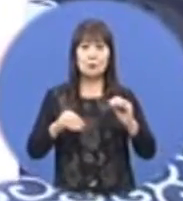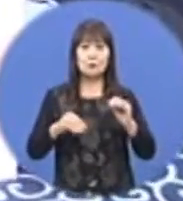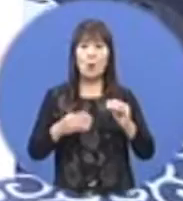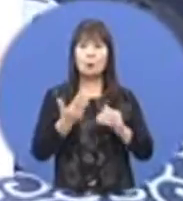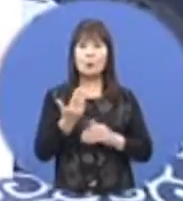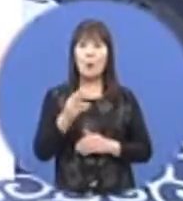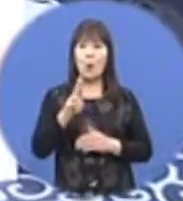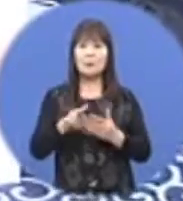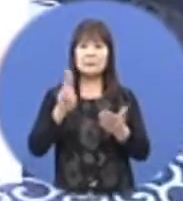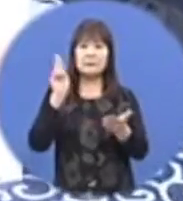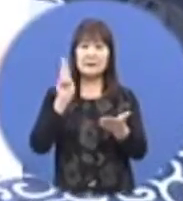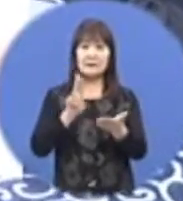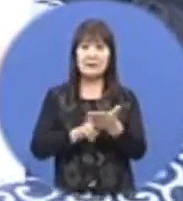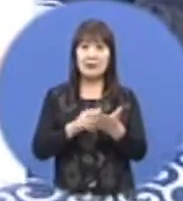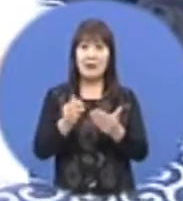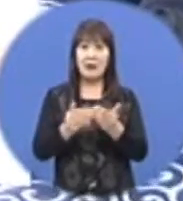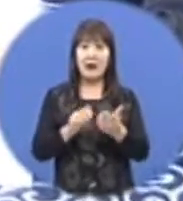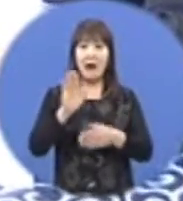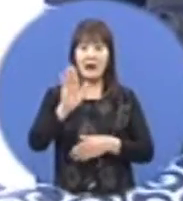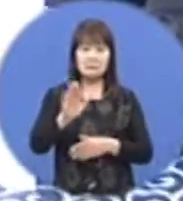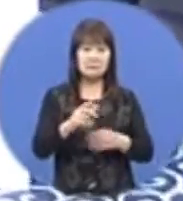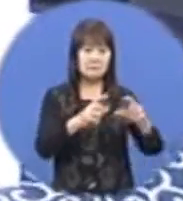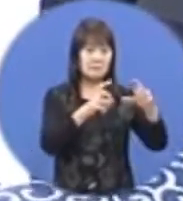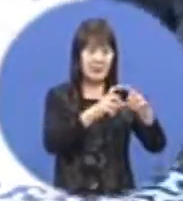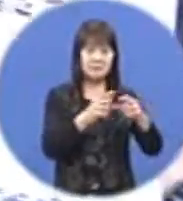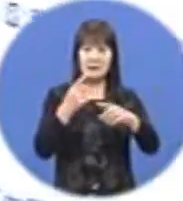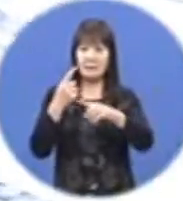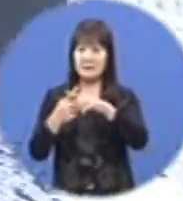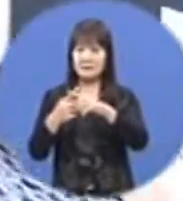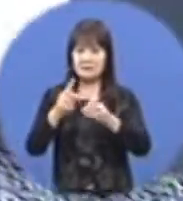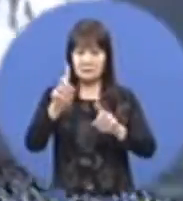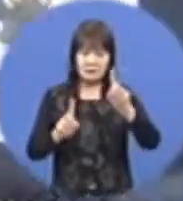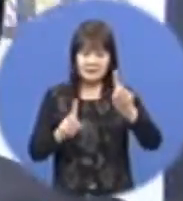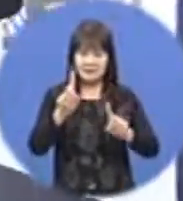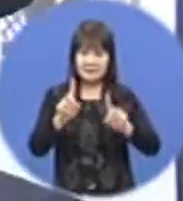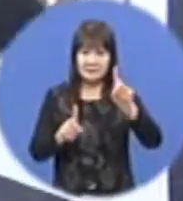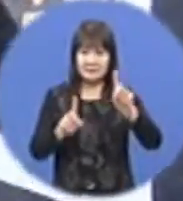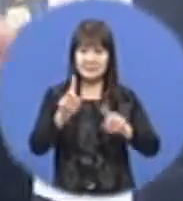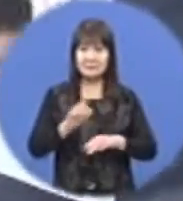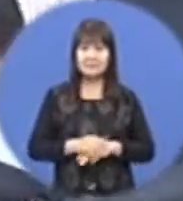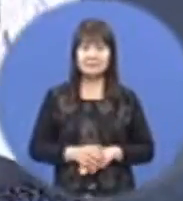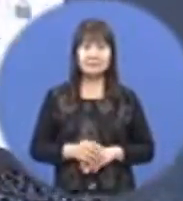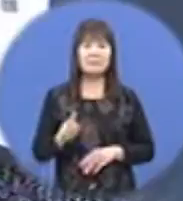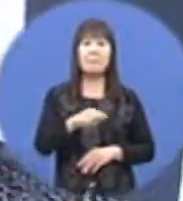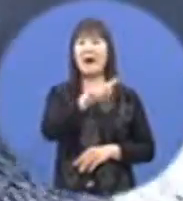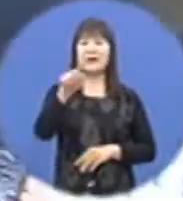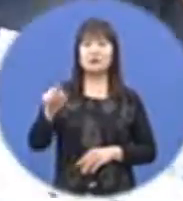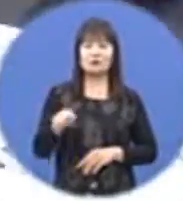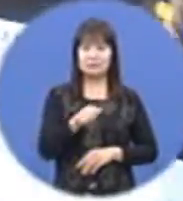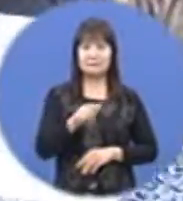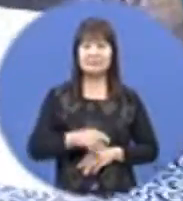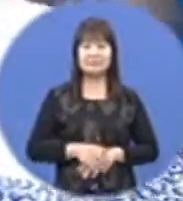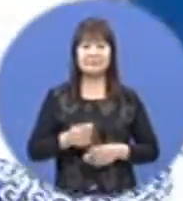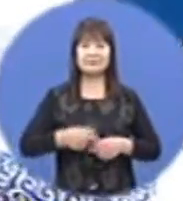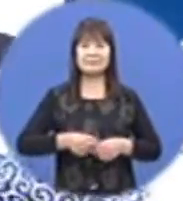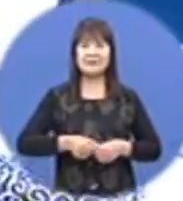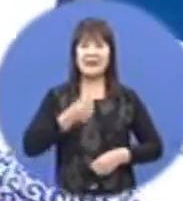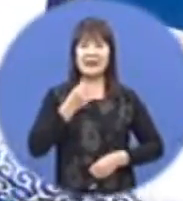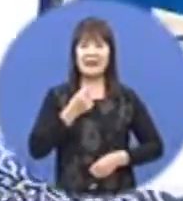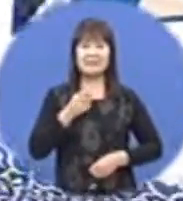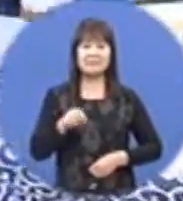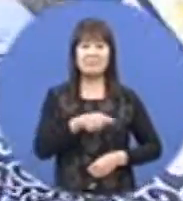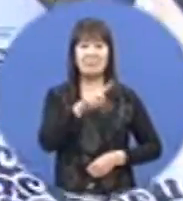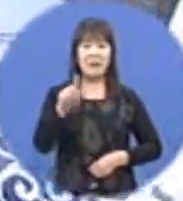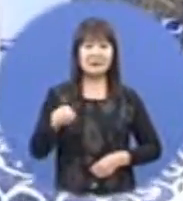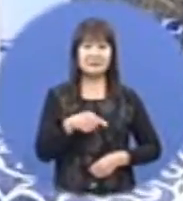国宝に指定されたことがあります。丸か×か。 丸。 正解は